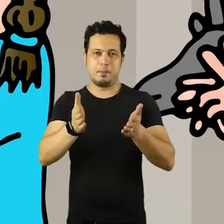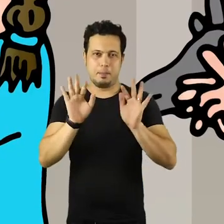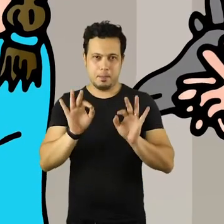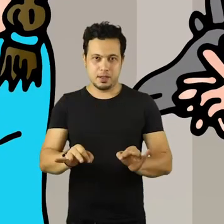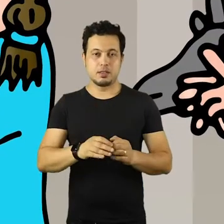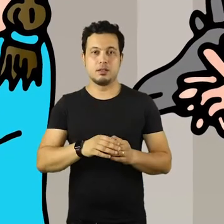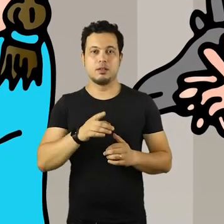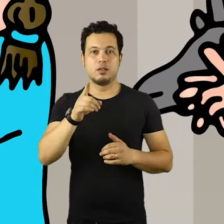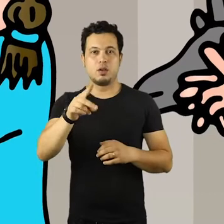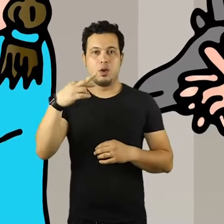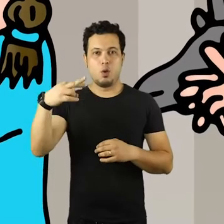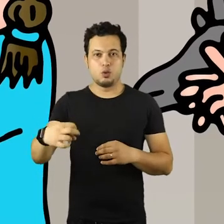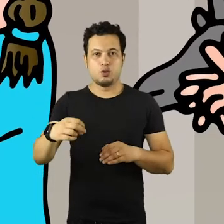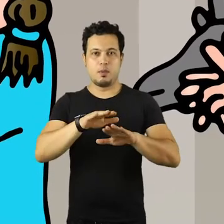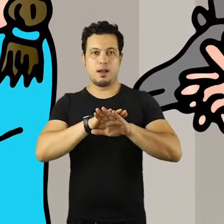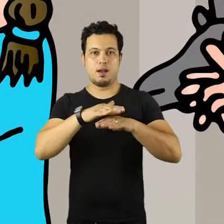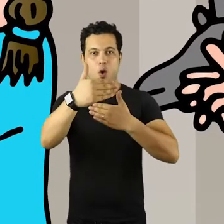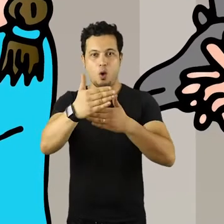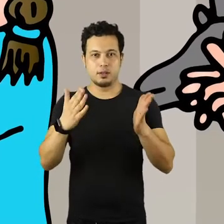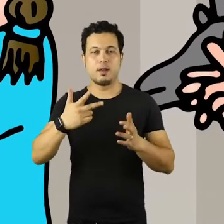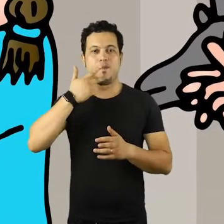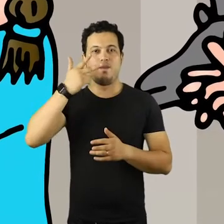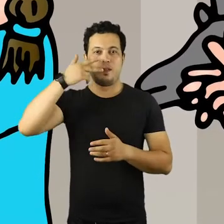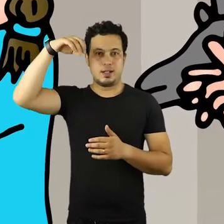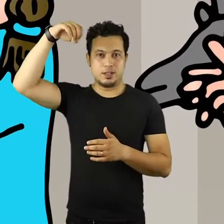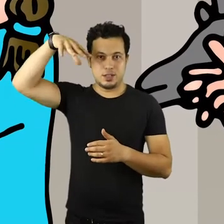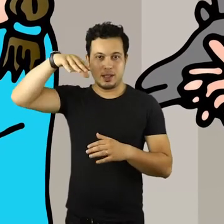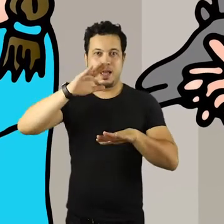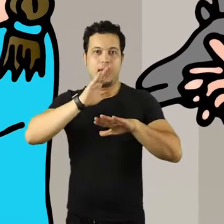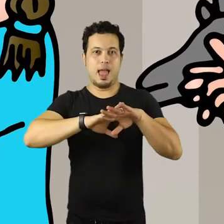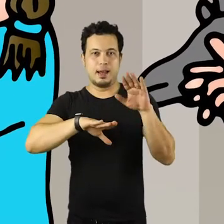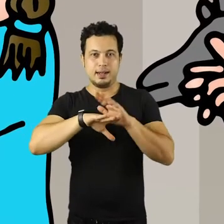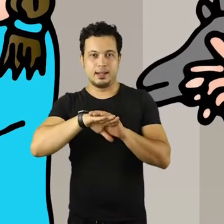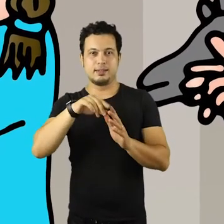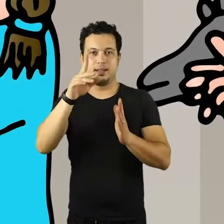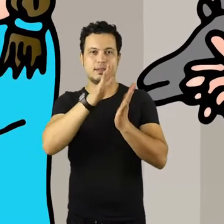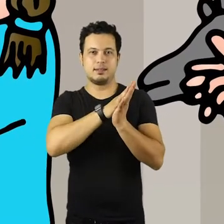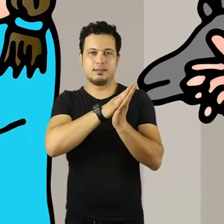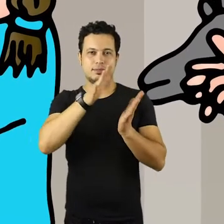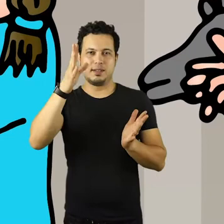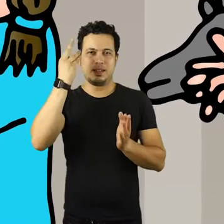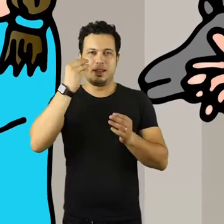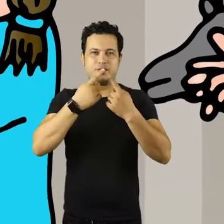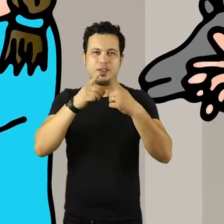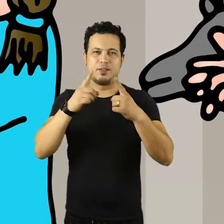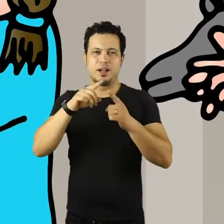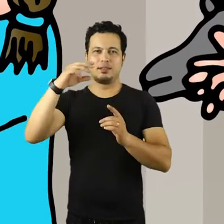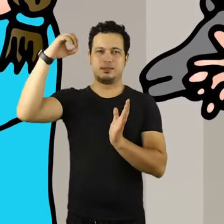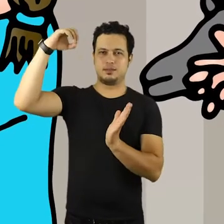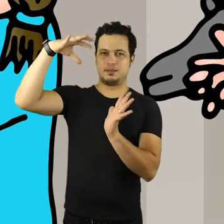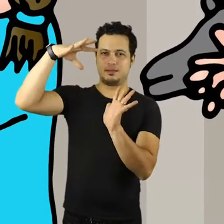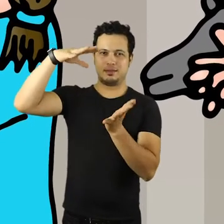Oturma odasındaki sarı ışığın gölgesinde elleriyle şekiller yapıp kendilerince eğleniyorlardı.